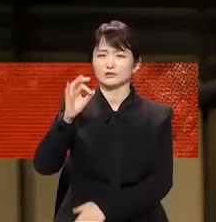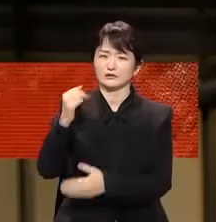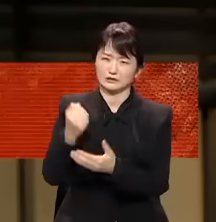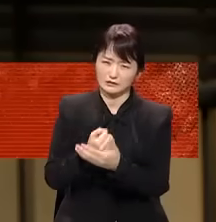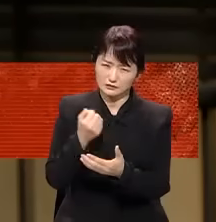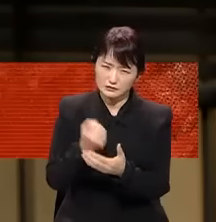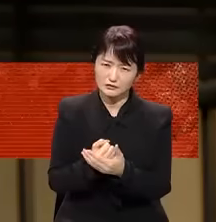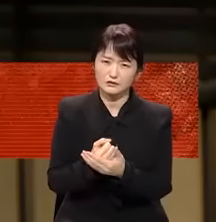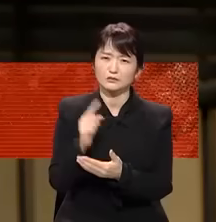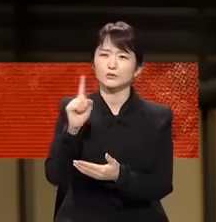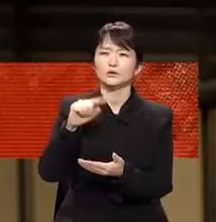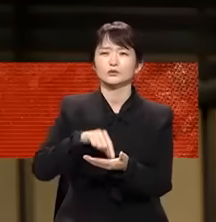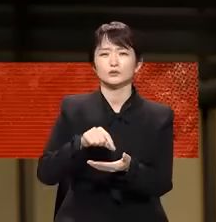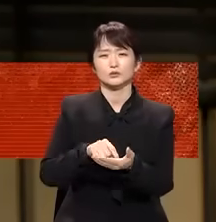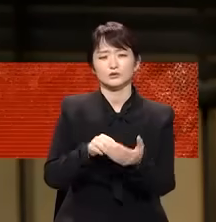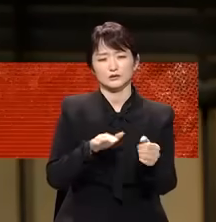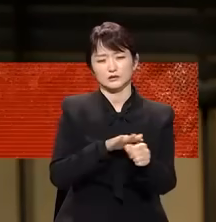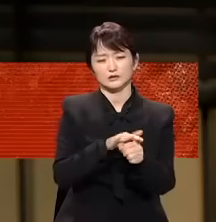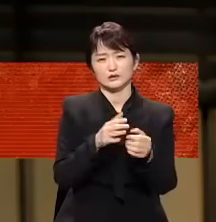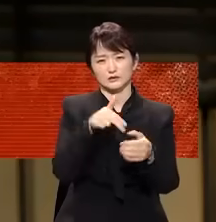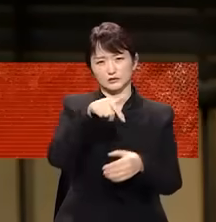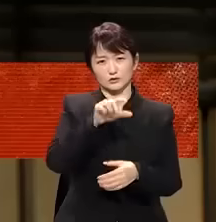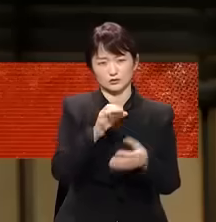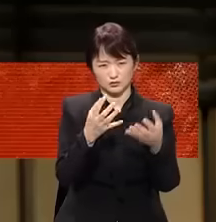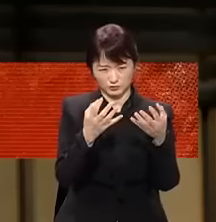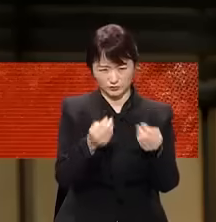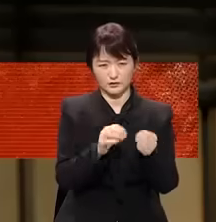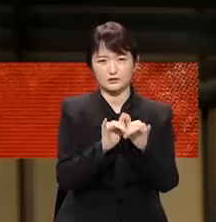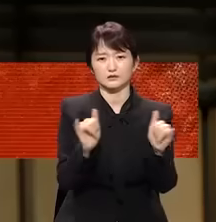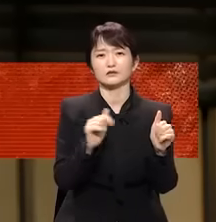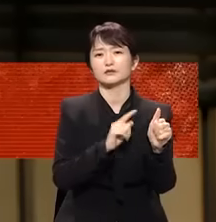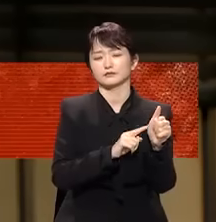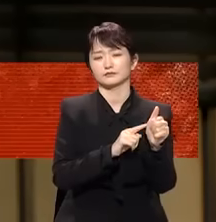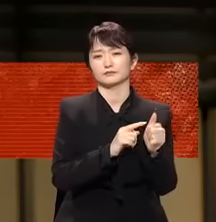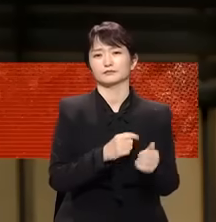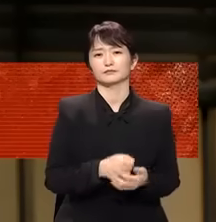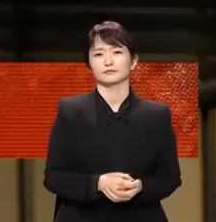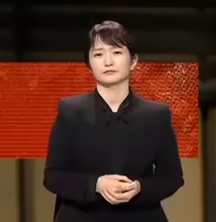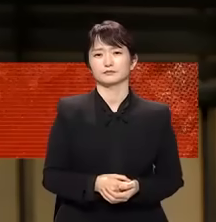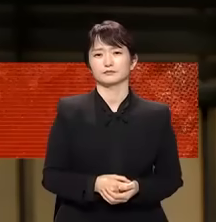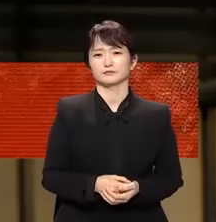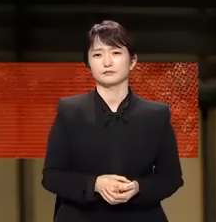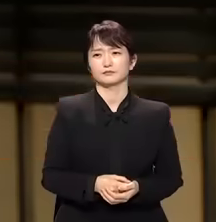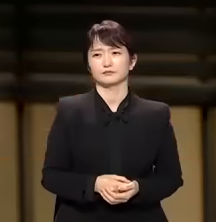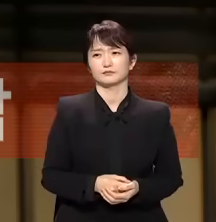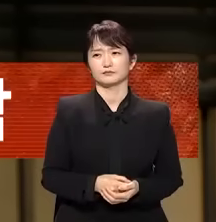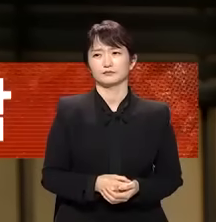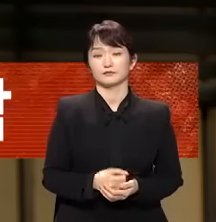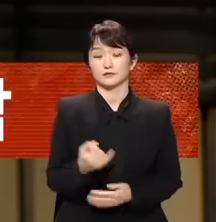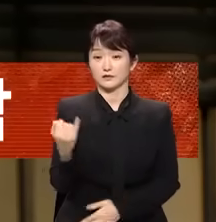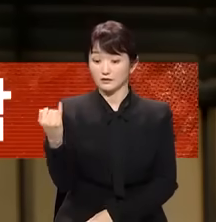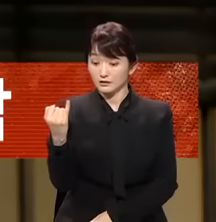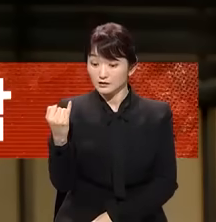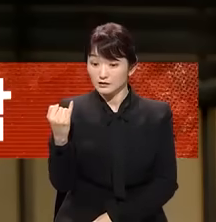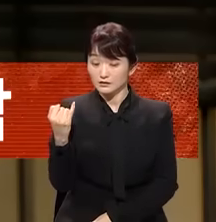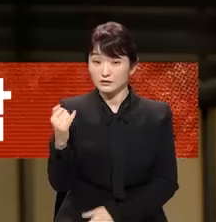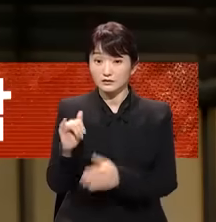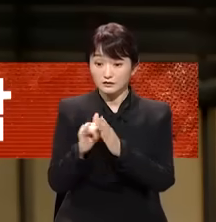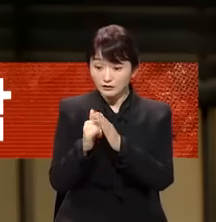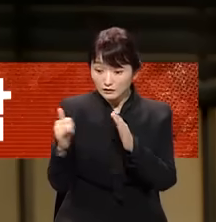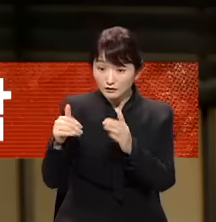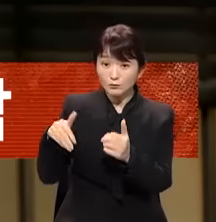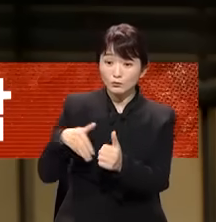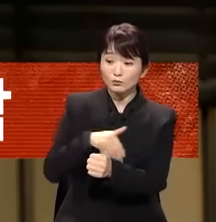그리고 어느 정도 좀 정도 좀 많고 그런 사람이지 않을까 이런 생각이 드는데 그리고이 여성이 뭐 가족이나